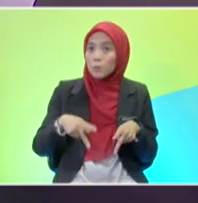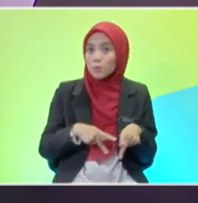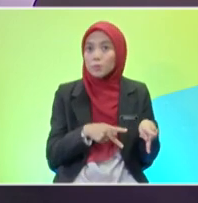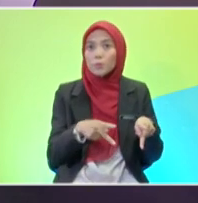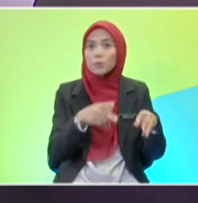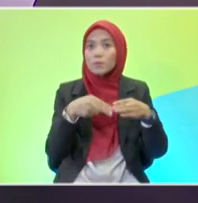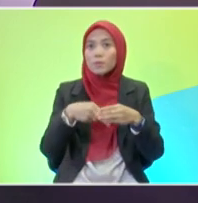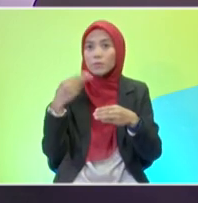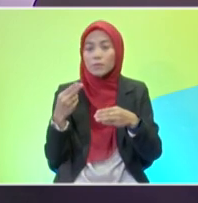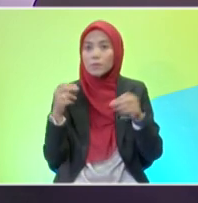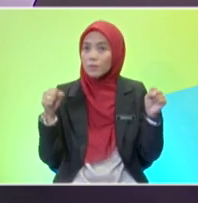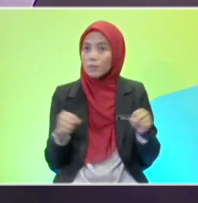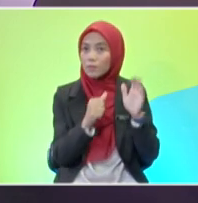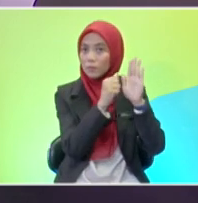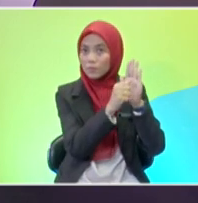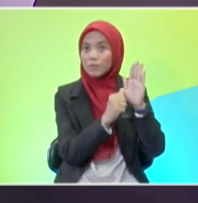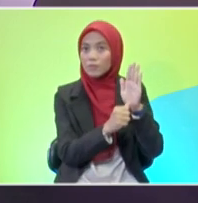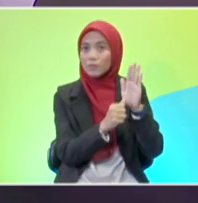sebuah seni ukiran